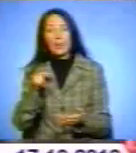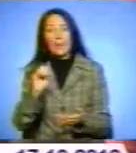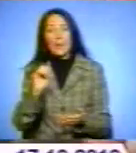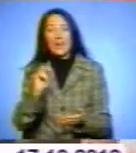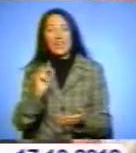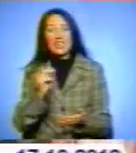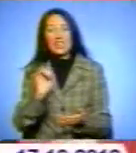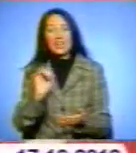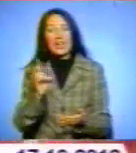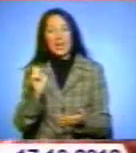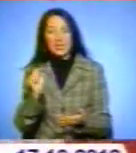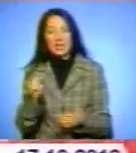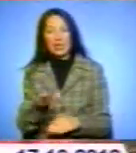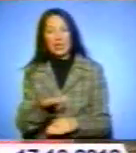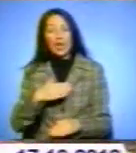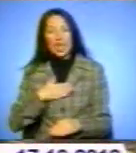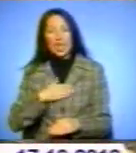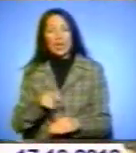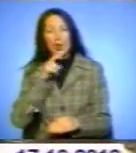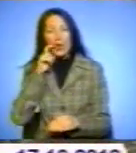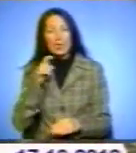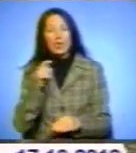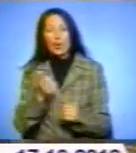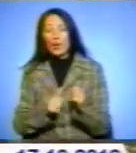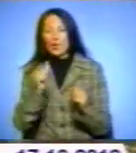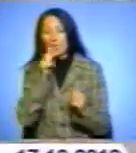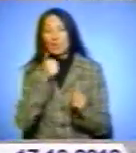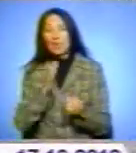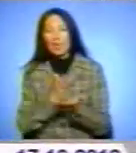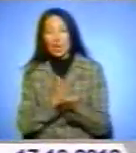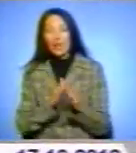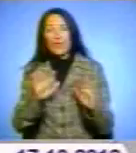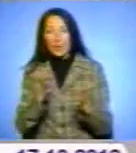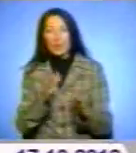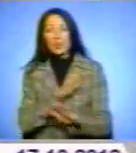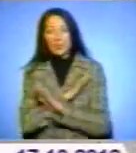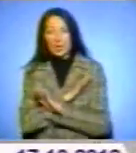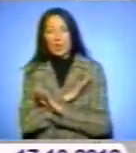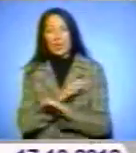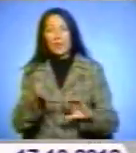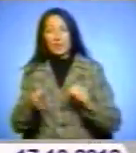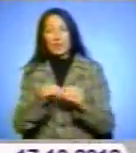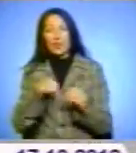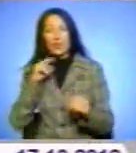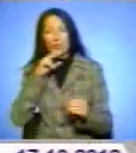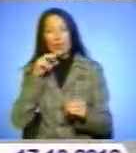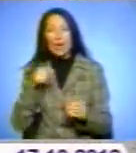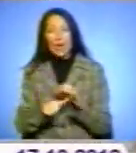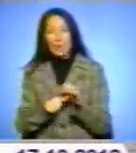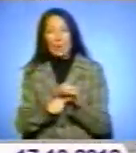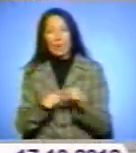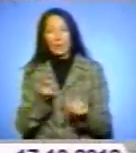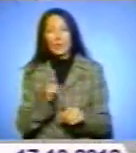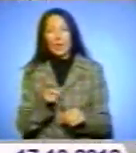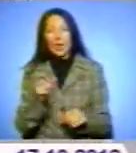жаль, на території нашої країни щорічно реєструються летальні випадки внаслідок отруєнь грибами. Фахівці не рекомендують вживати гриби